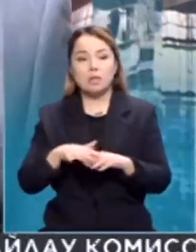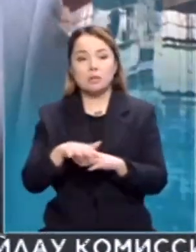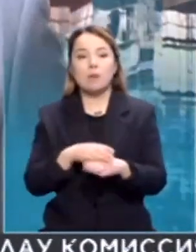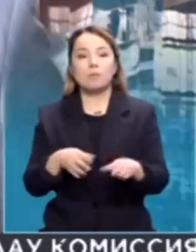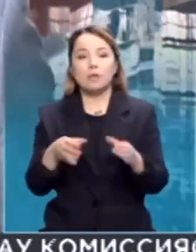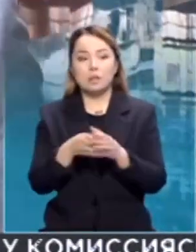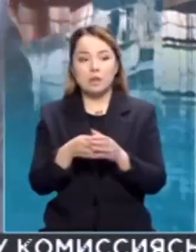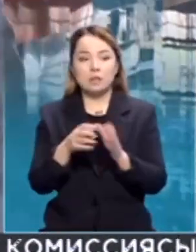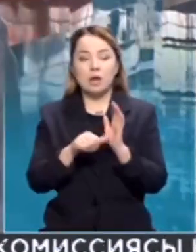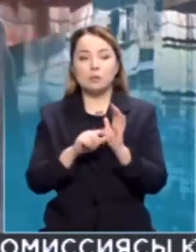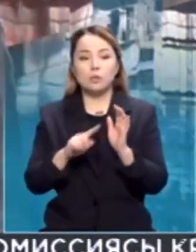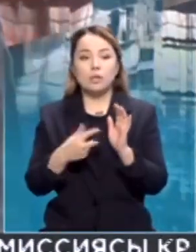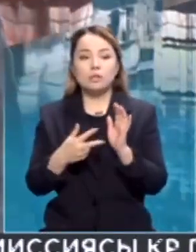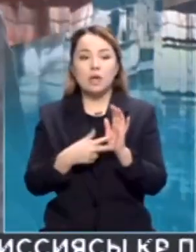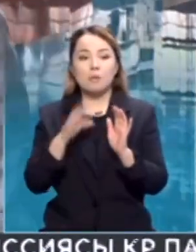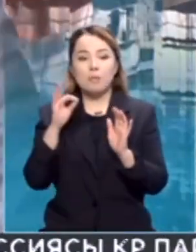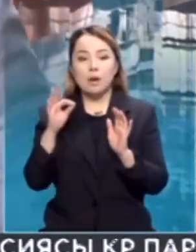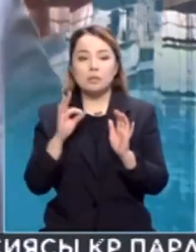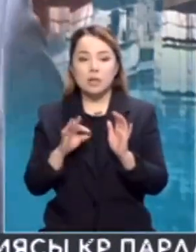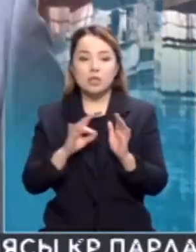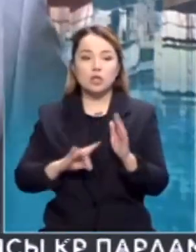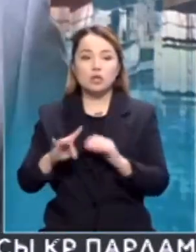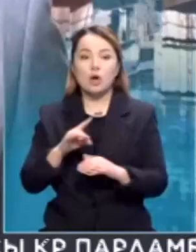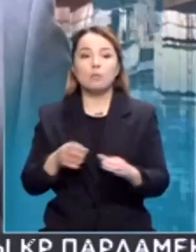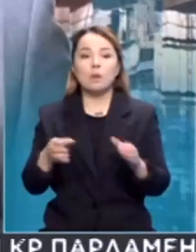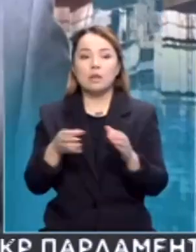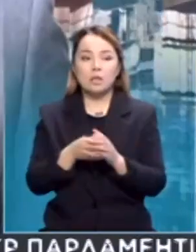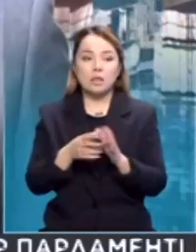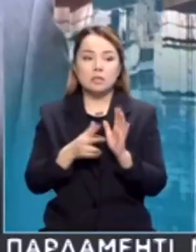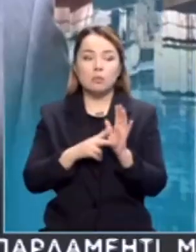партиясы 6,8%, Республика партиясы